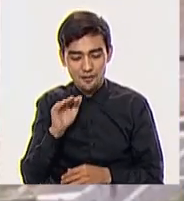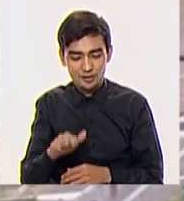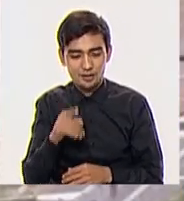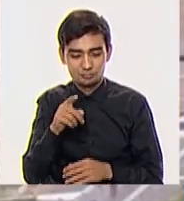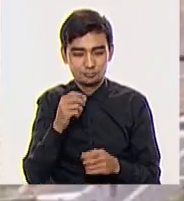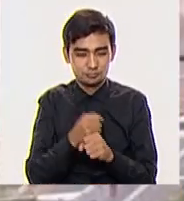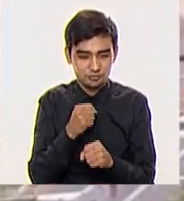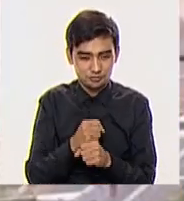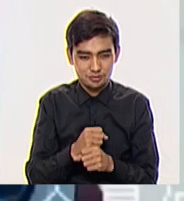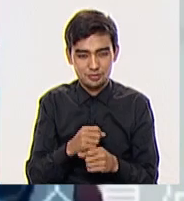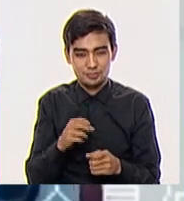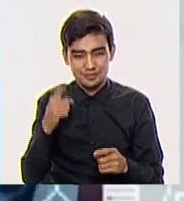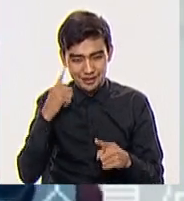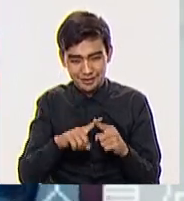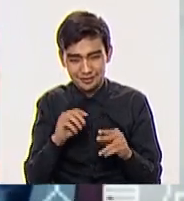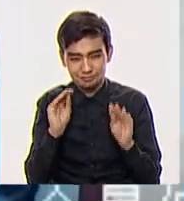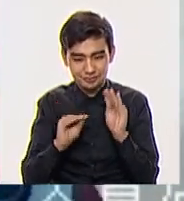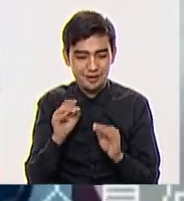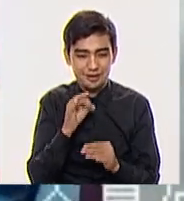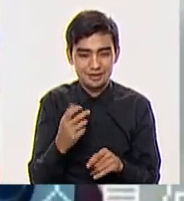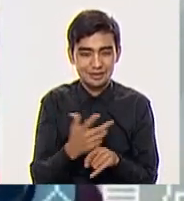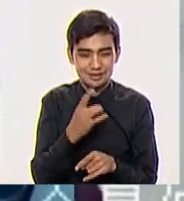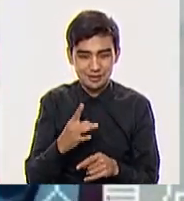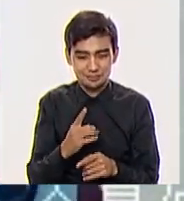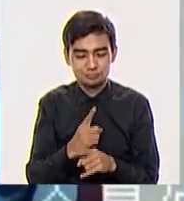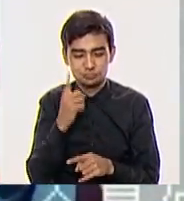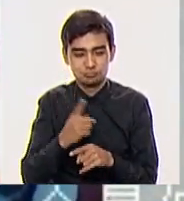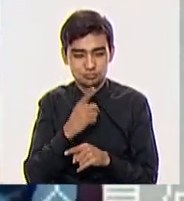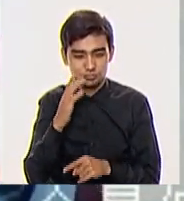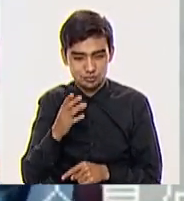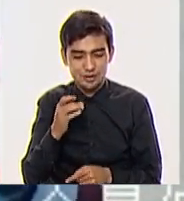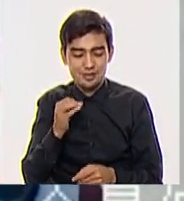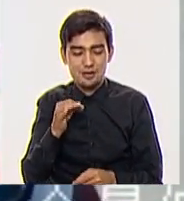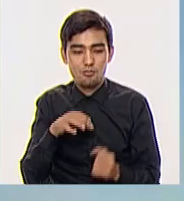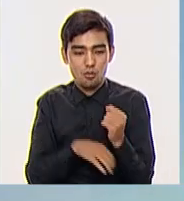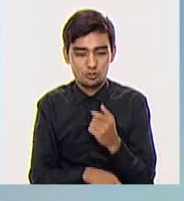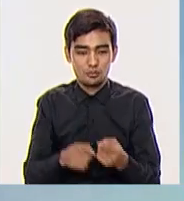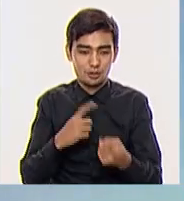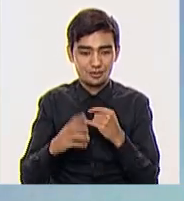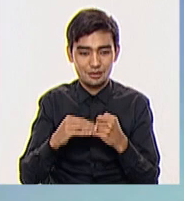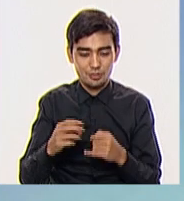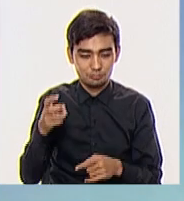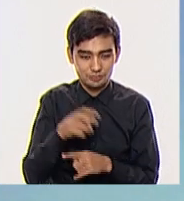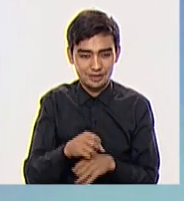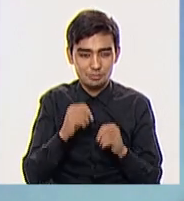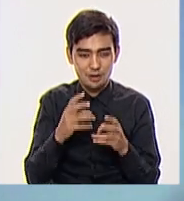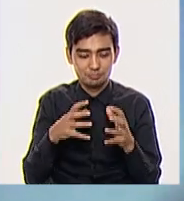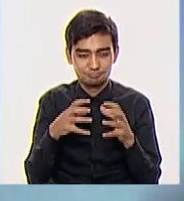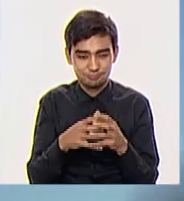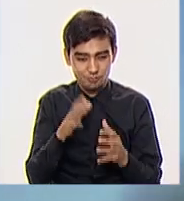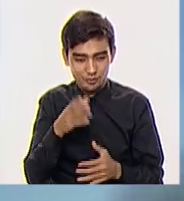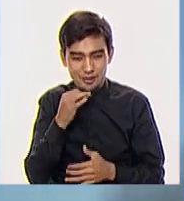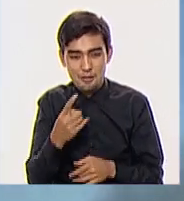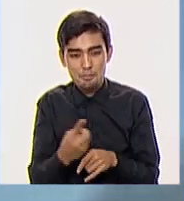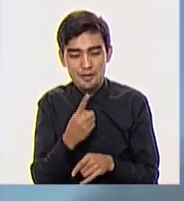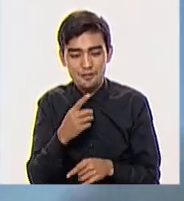станцию, наладят работу оборудования и 3 раза выйдут в открытый космос, а после этого вернутся на Землю в специальной капсуле. Эта миссия первая,